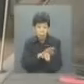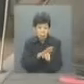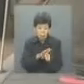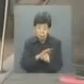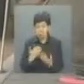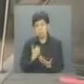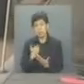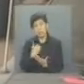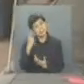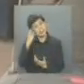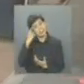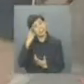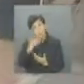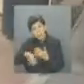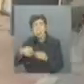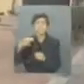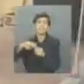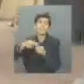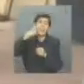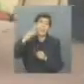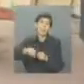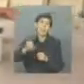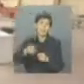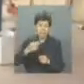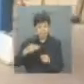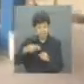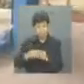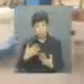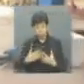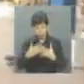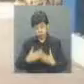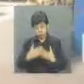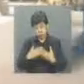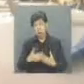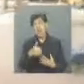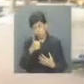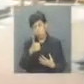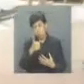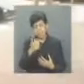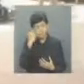ลูกค้าก็จะหันไปใช้น้ำมันเชื้อเพลิงเพราะเชื่อว่าเครื่องยนต์จะมีอายุการใช้งานยาวนานกว่าง